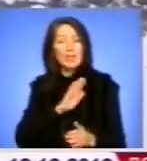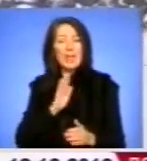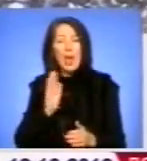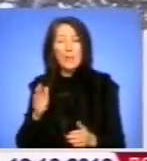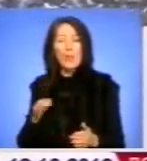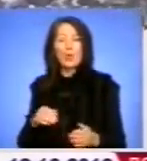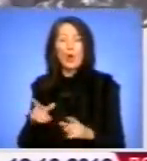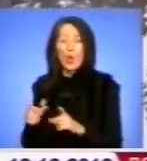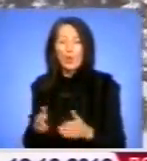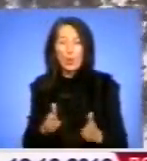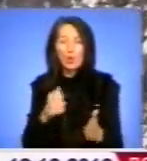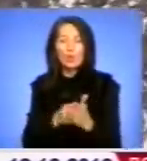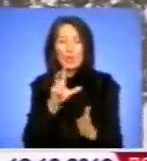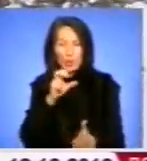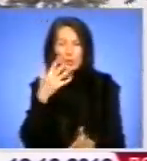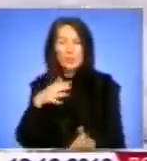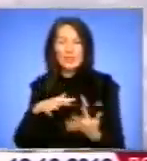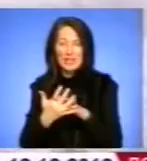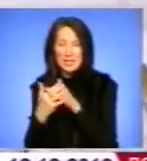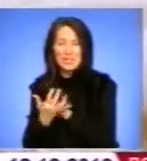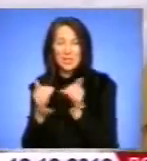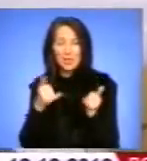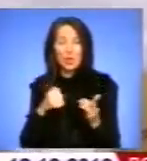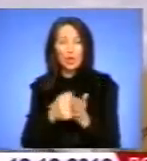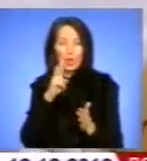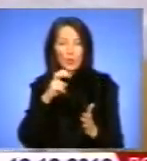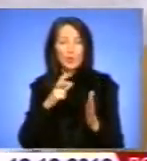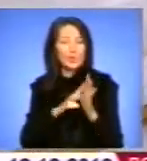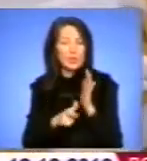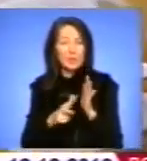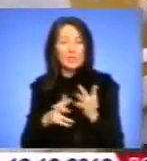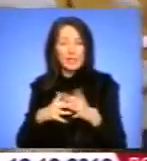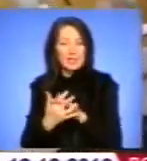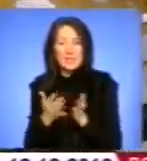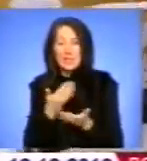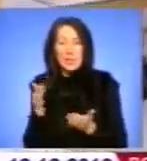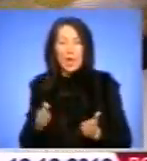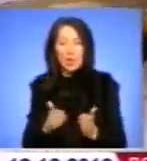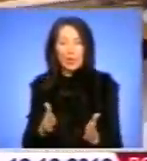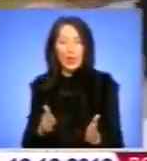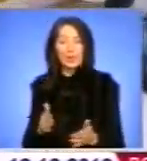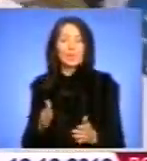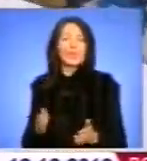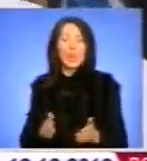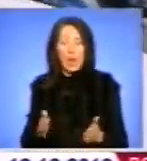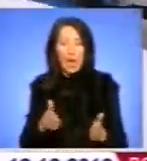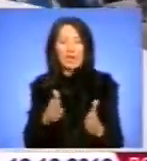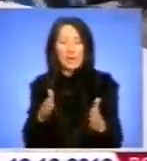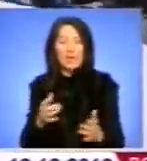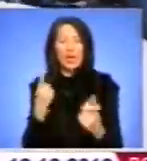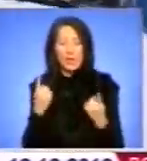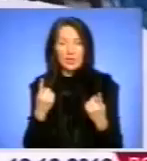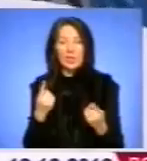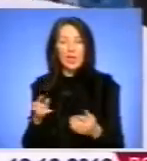до 350 населених пунктів, нині – до 280. З магістралей державного значення очисна техніка переїхала на